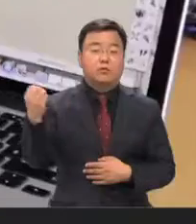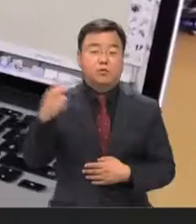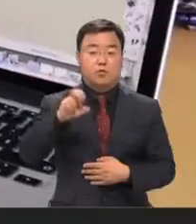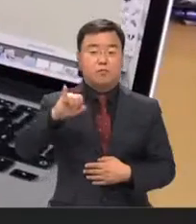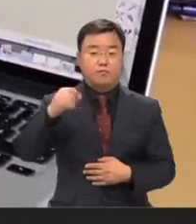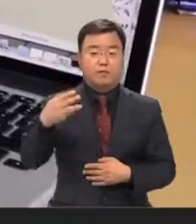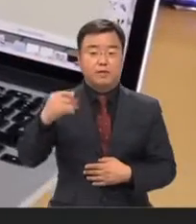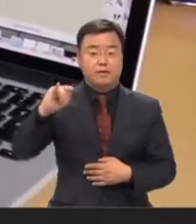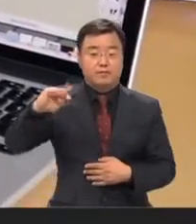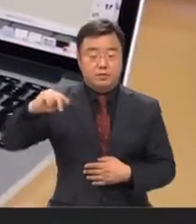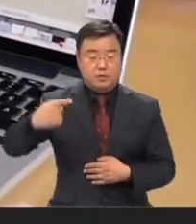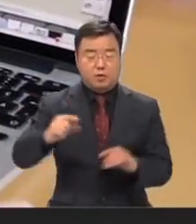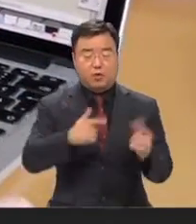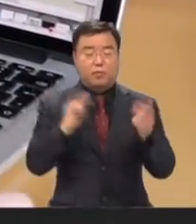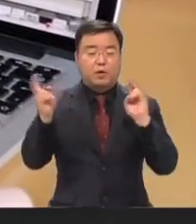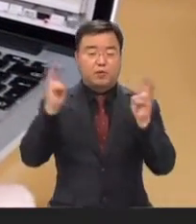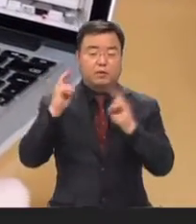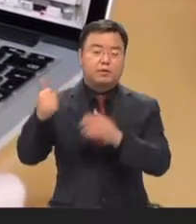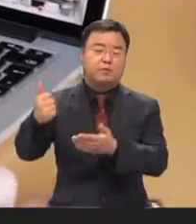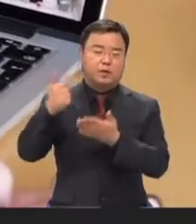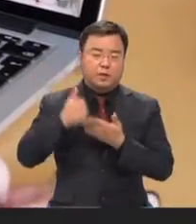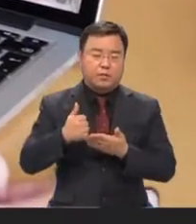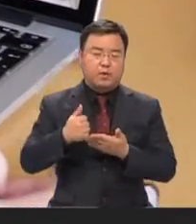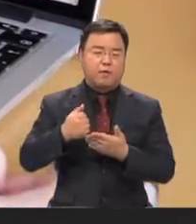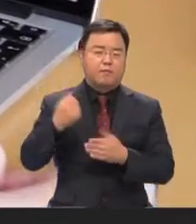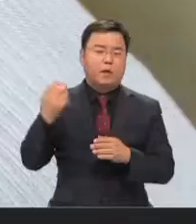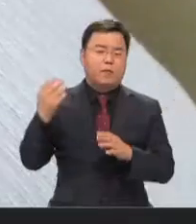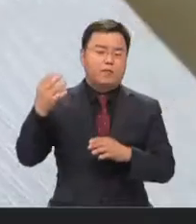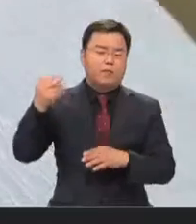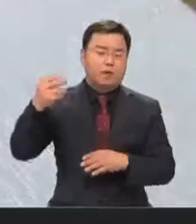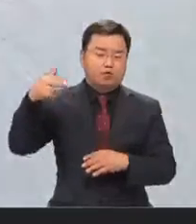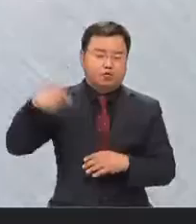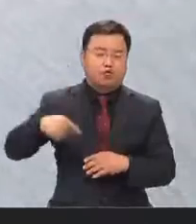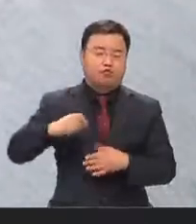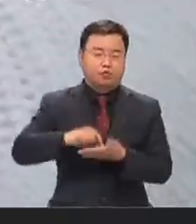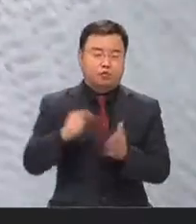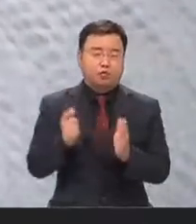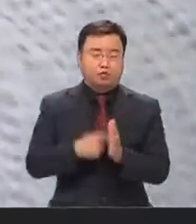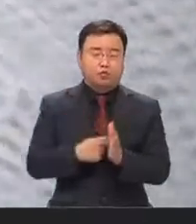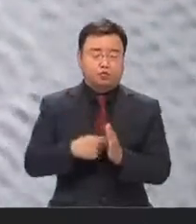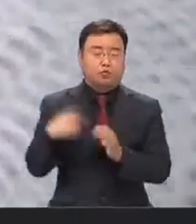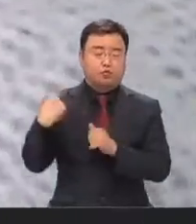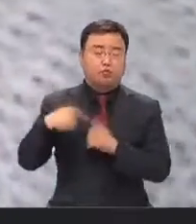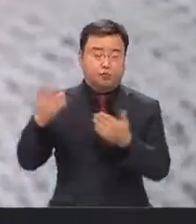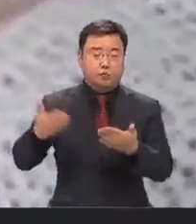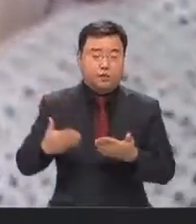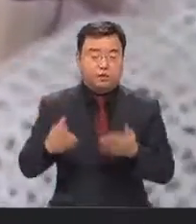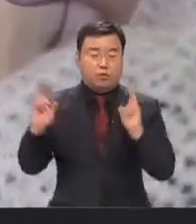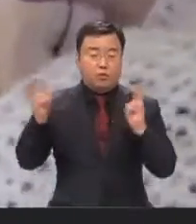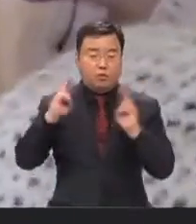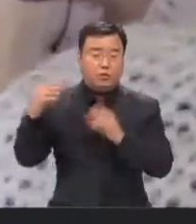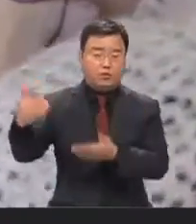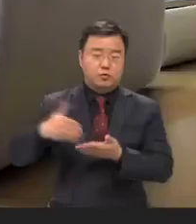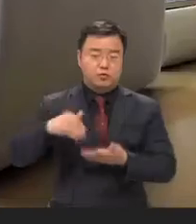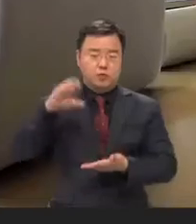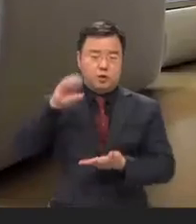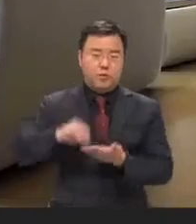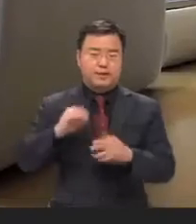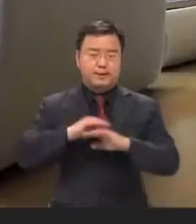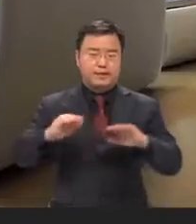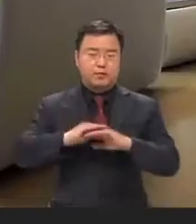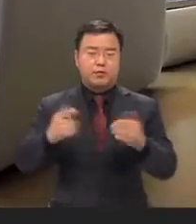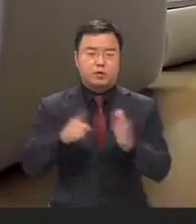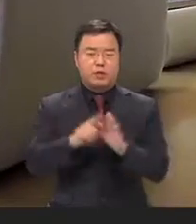초청해 몇 주에 걸친 스튜디오 수업을 듣는다는데요. 학생들은 기업이 제시한 도전 과제를 해결하기 위해